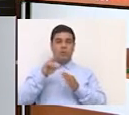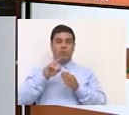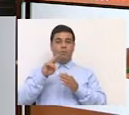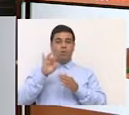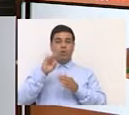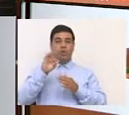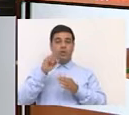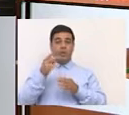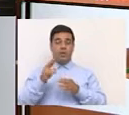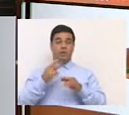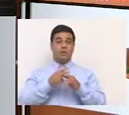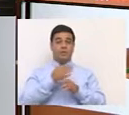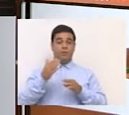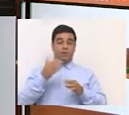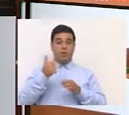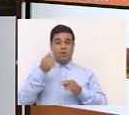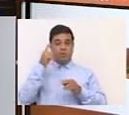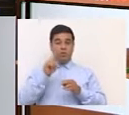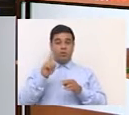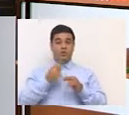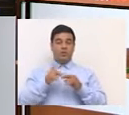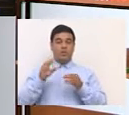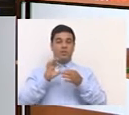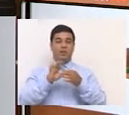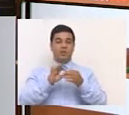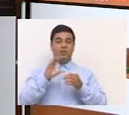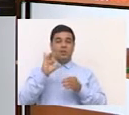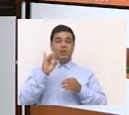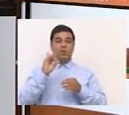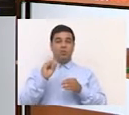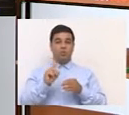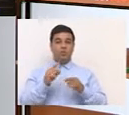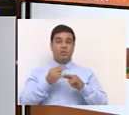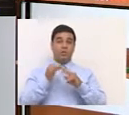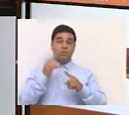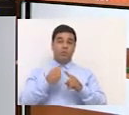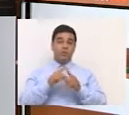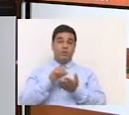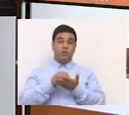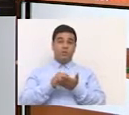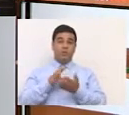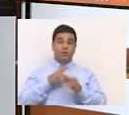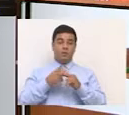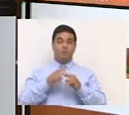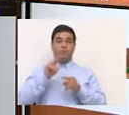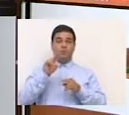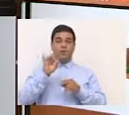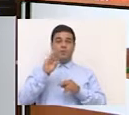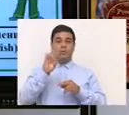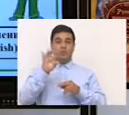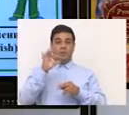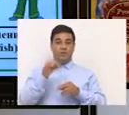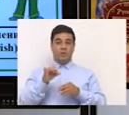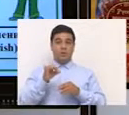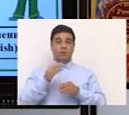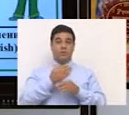Мы уже знаем, что в них бывают соединительные союзы, но занимались союзами противительными.